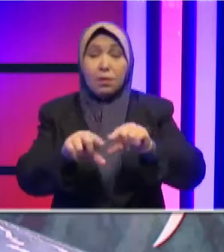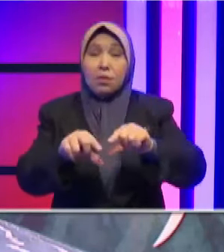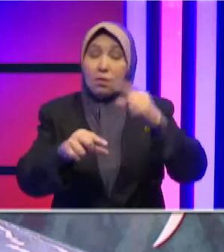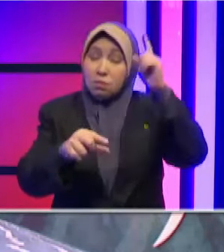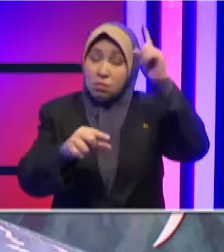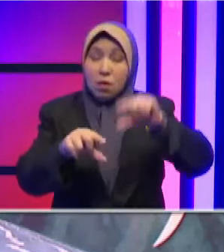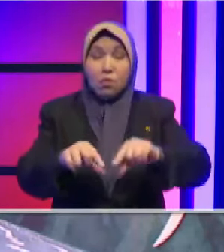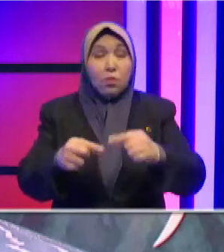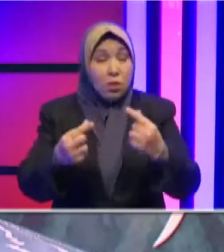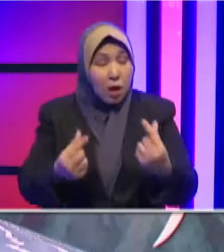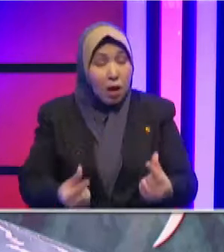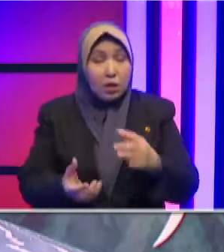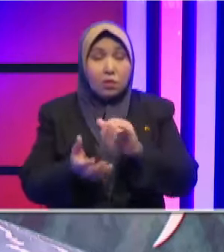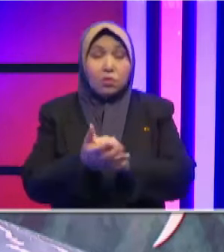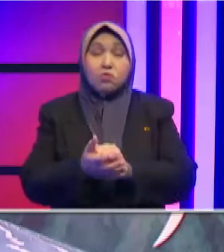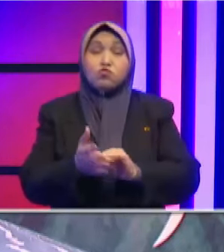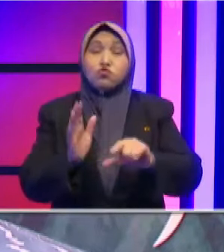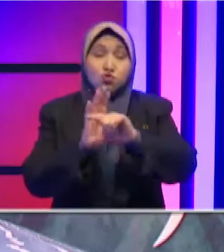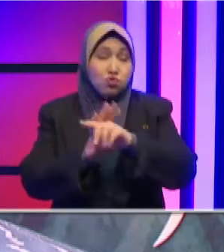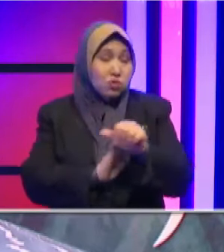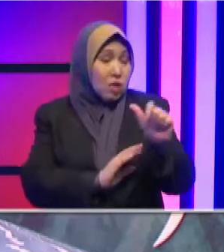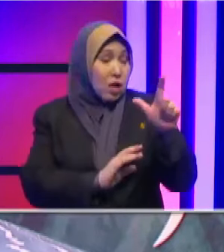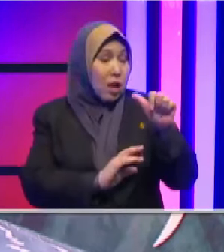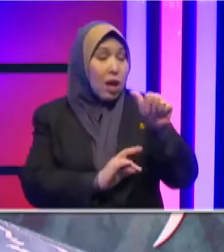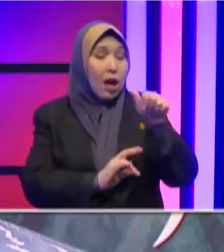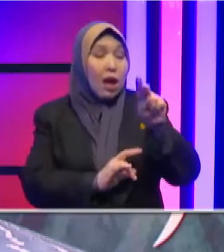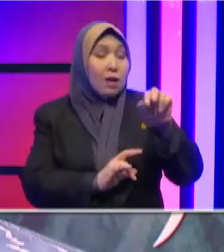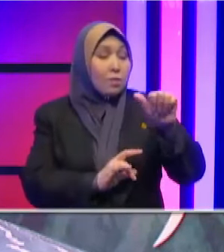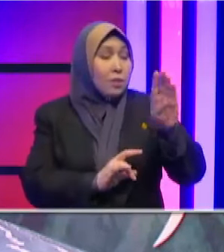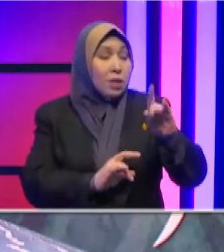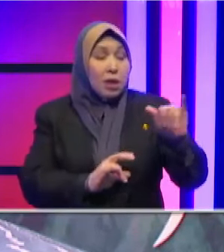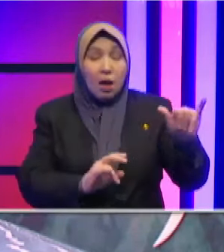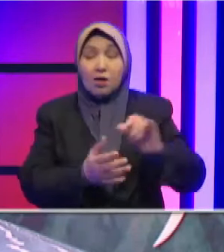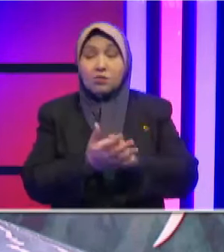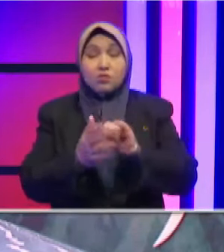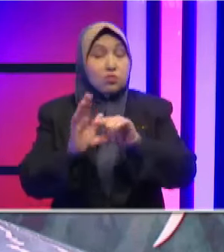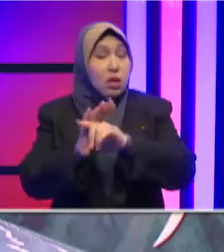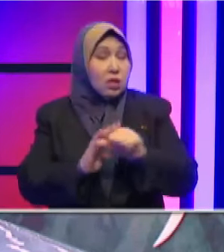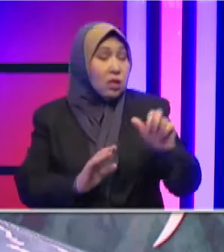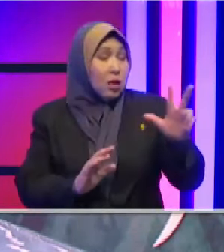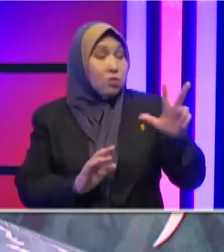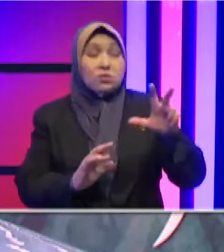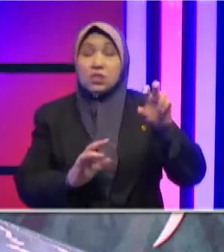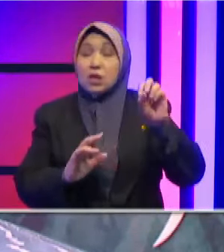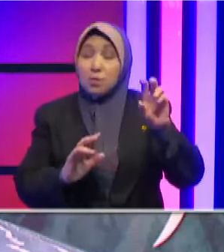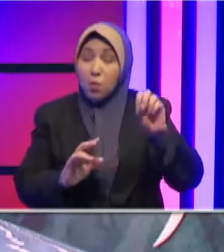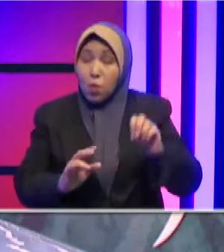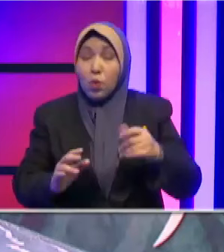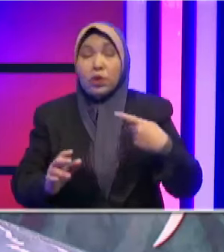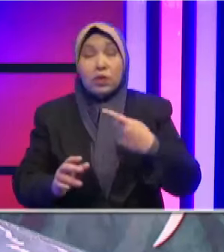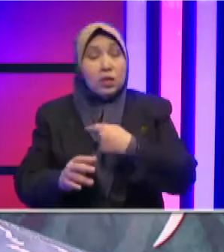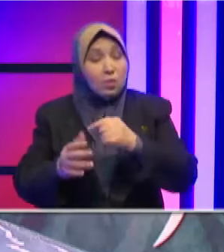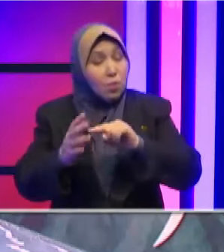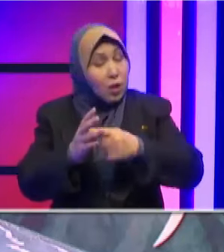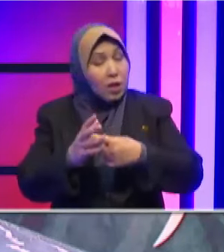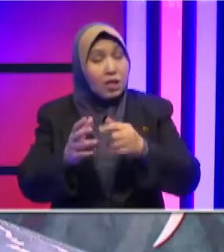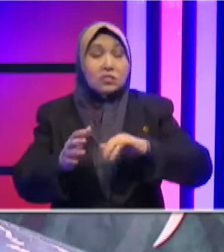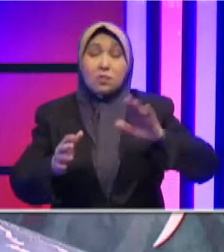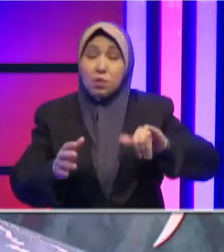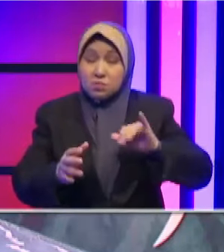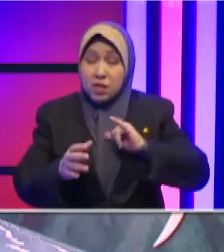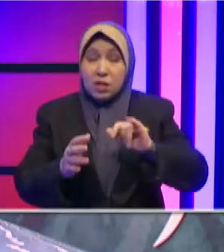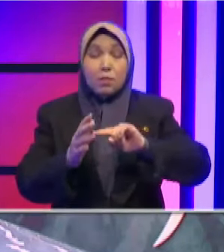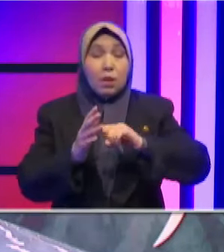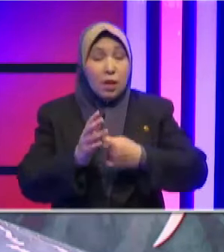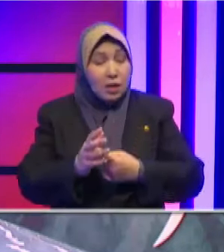kita masih lagi dengan surah al-anbiya mukasurat yang ke 333 ada baiknya kita mulai akan Sebelum saya memulihkan